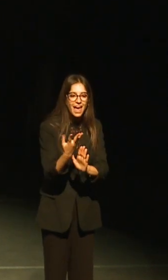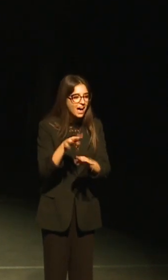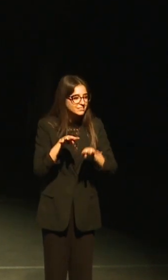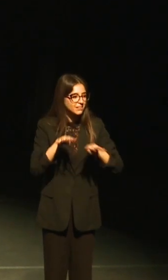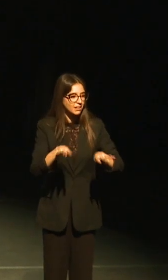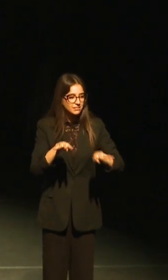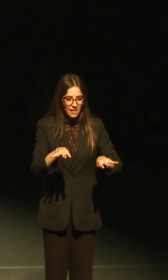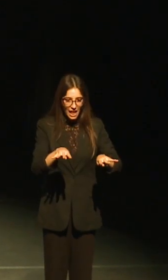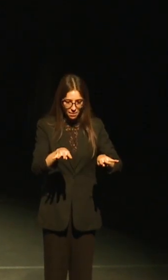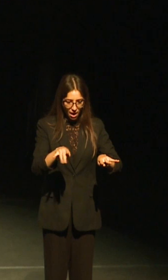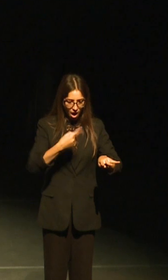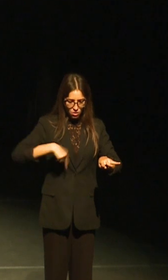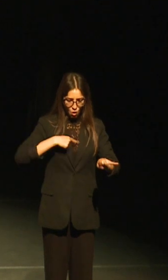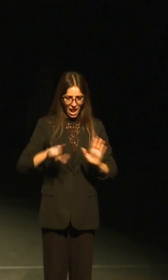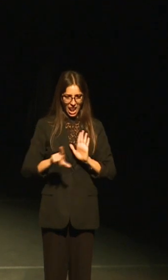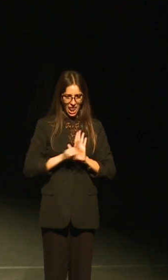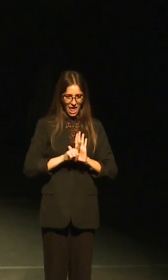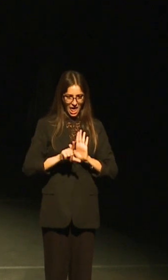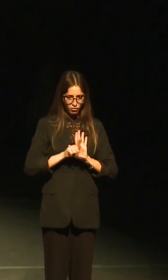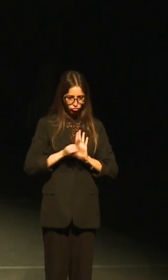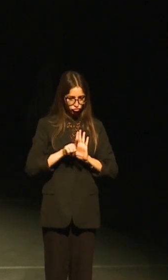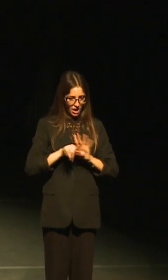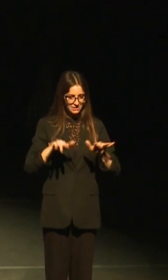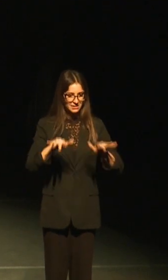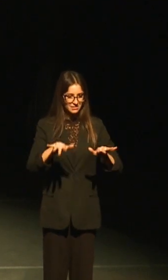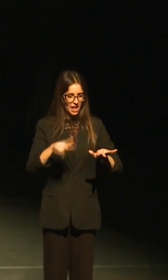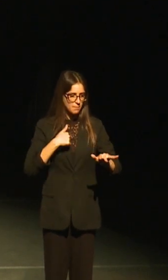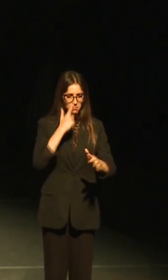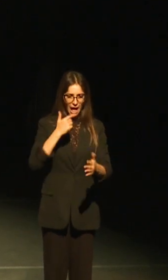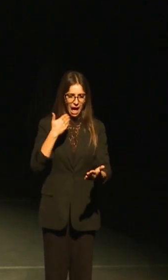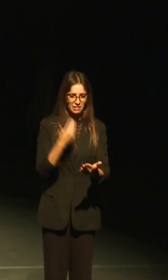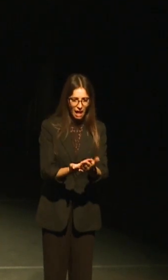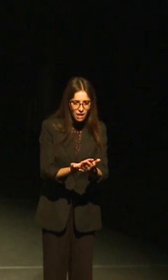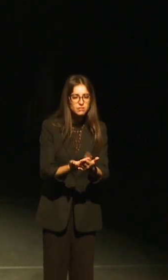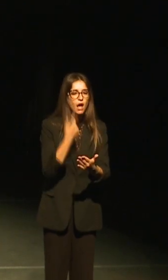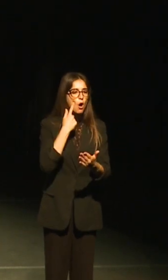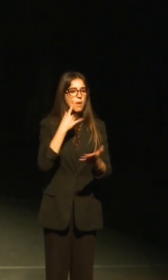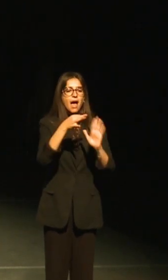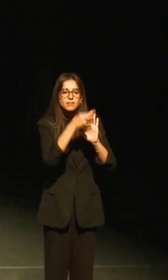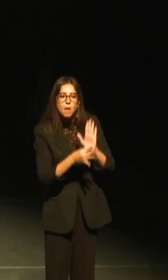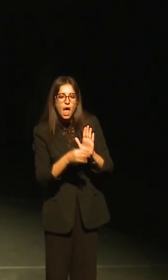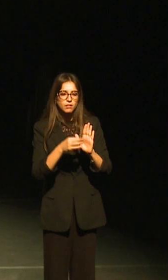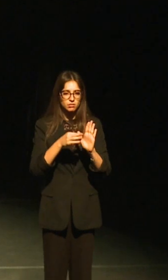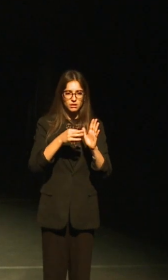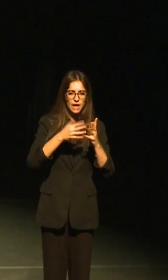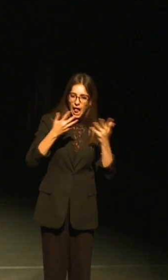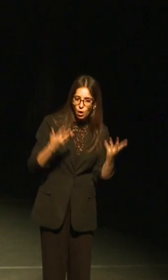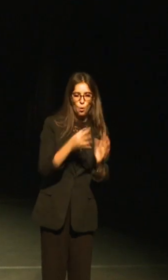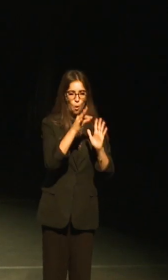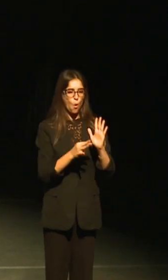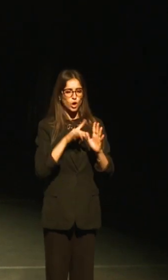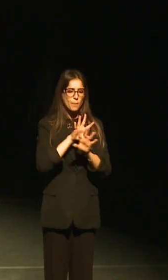adeguasse la nostra legislazione sotto alcuni aspetti E sotto alcuni punti di vista non tutti come sottolineava adesso Ivan